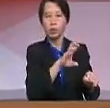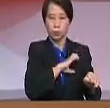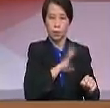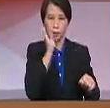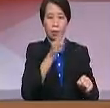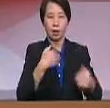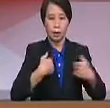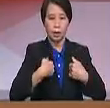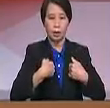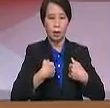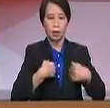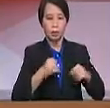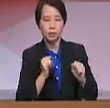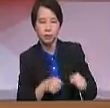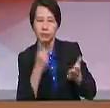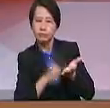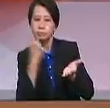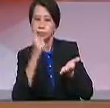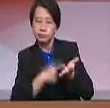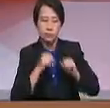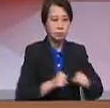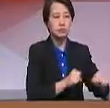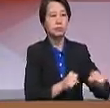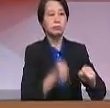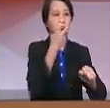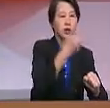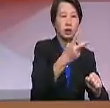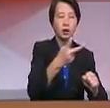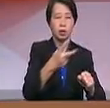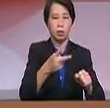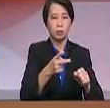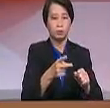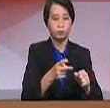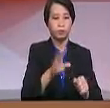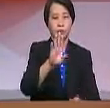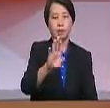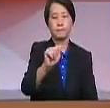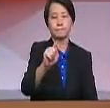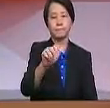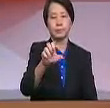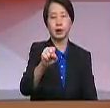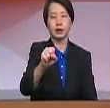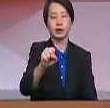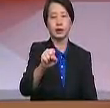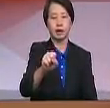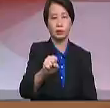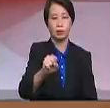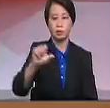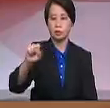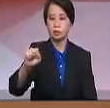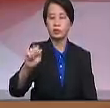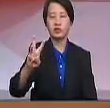akan mengadakan spot check dan sebagainya bagi memastikan mereka tidak keluar. Dan kalau keluar